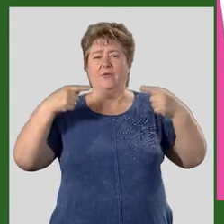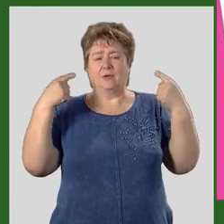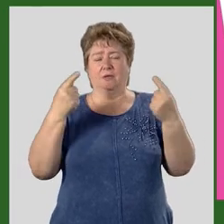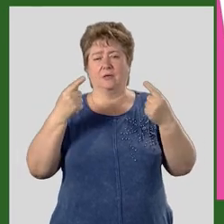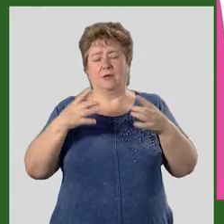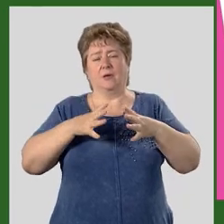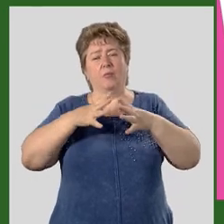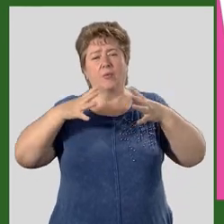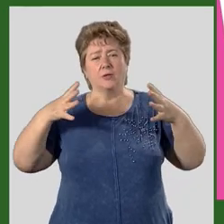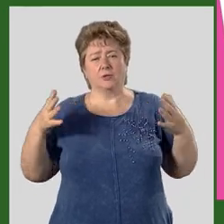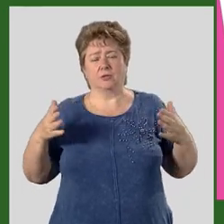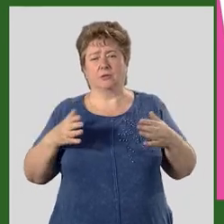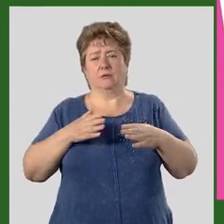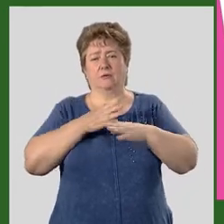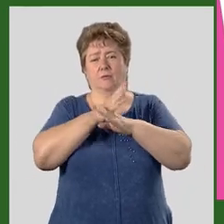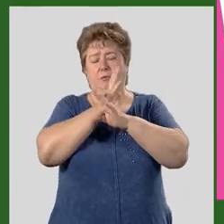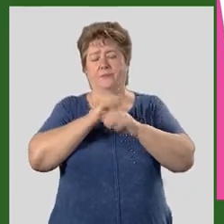великие, большие.